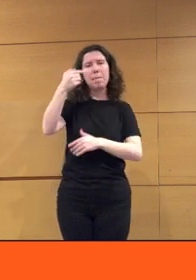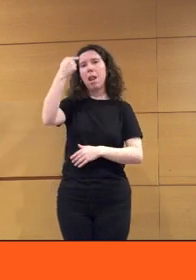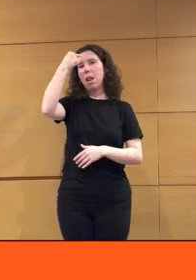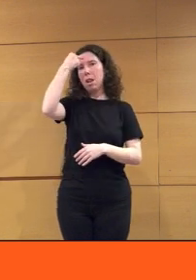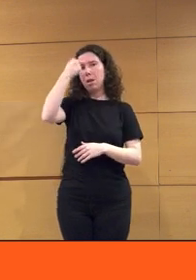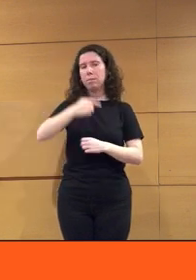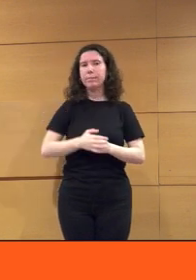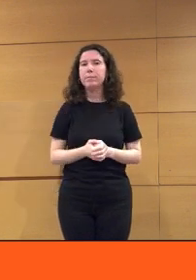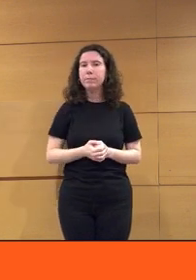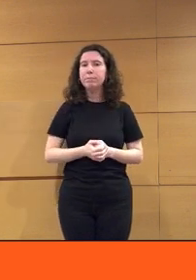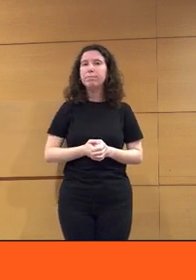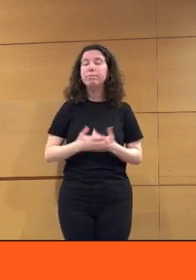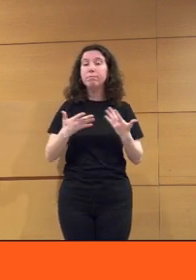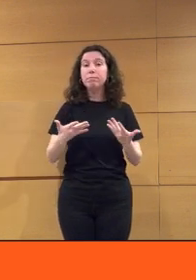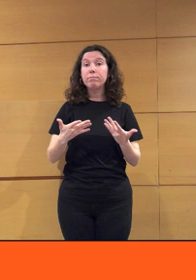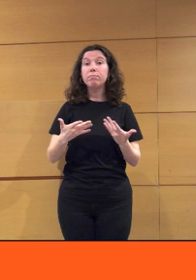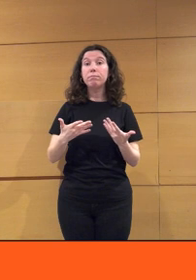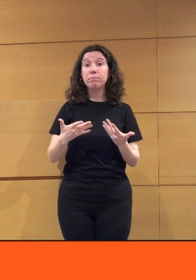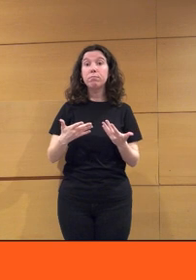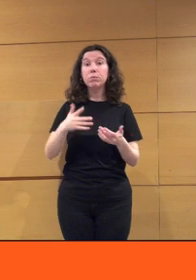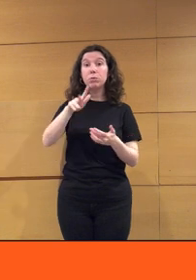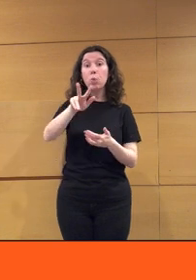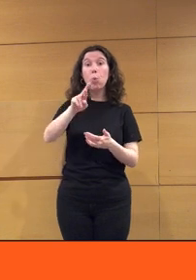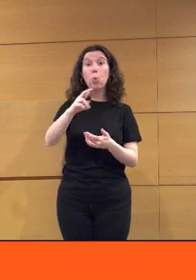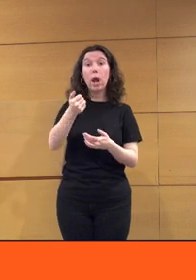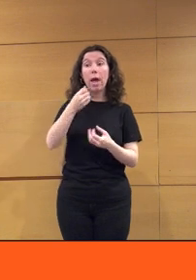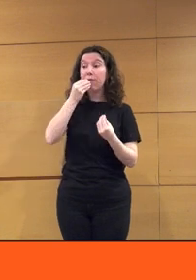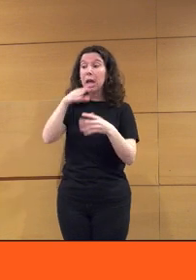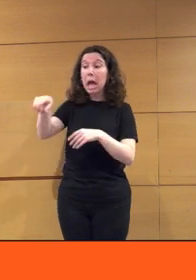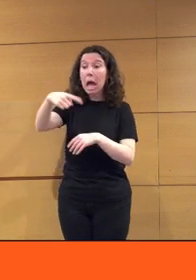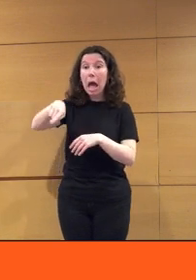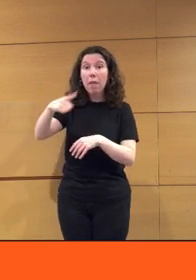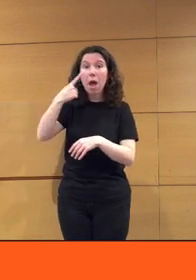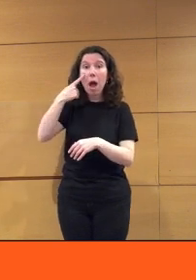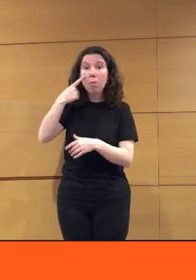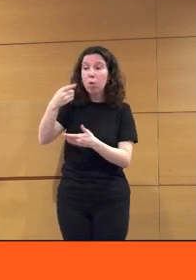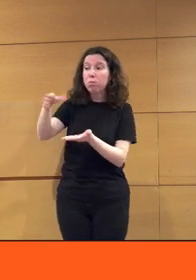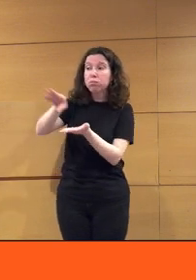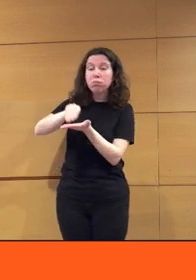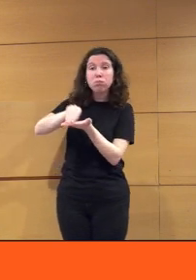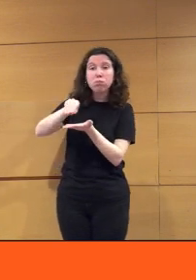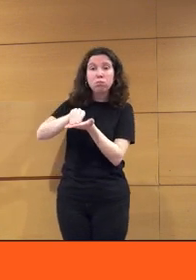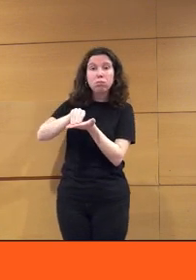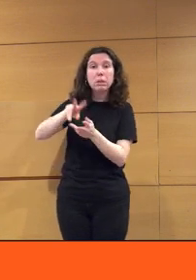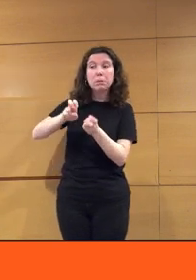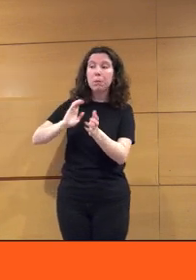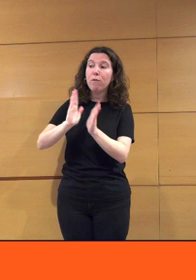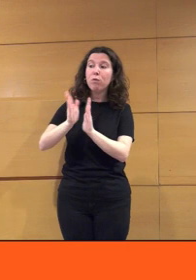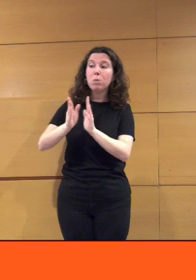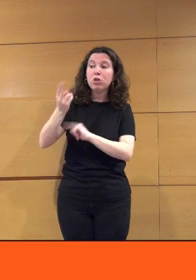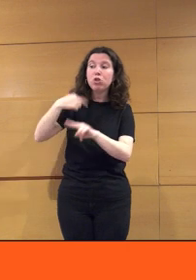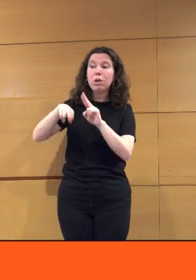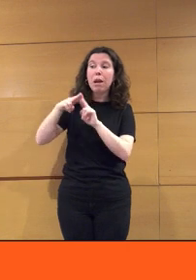URA delegada hem recollit una mica totes les accions formatives que s'han fet a nivell de l'administració de la Generalitat i a